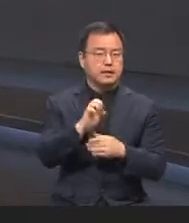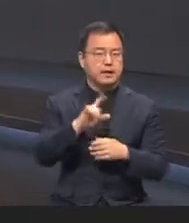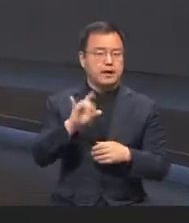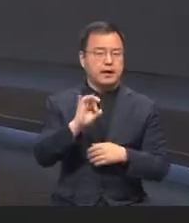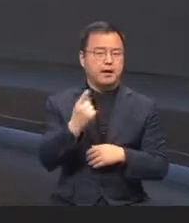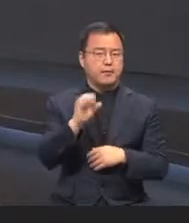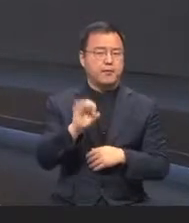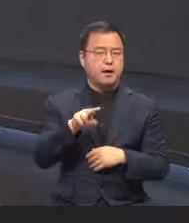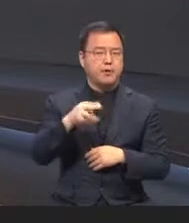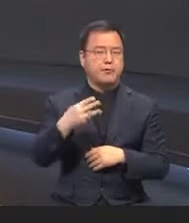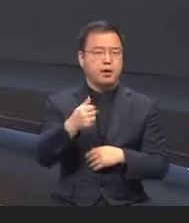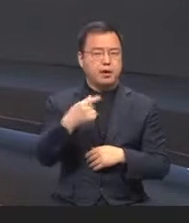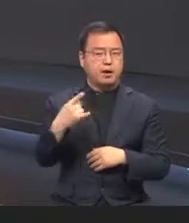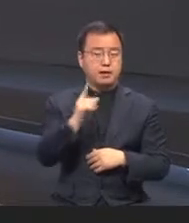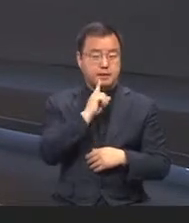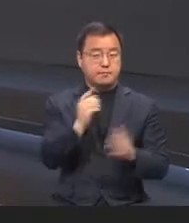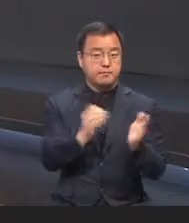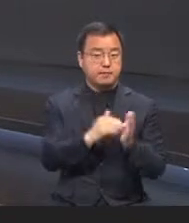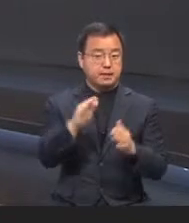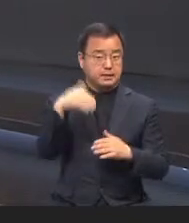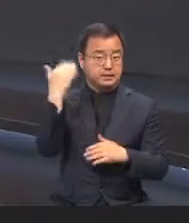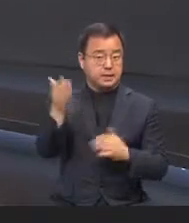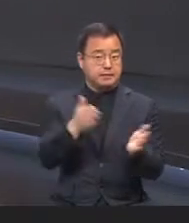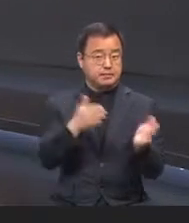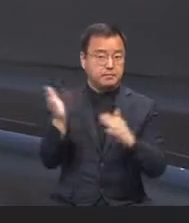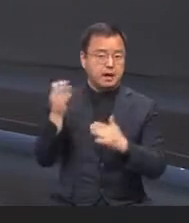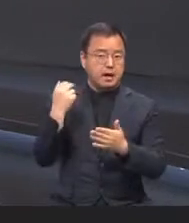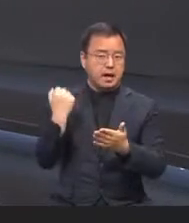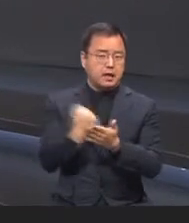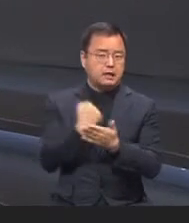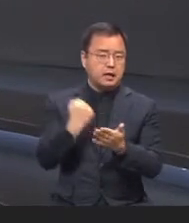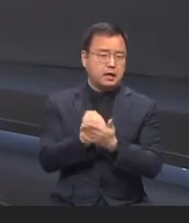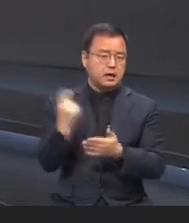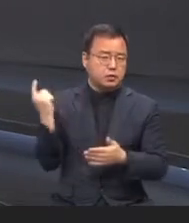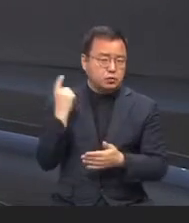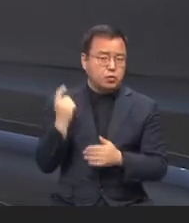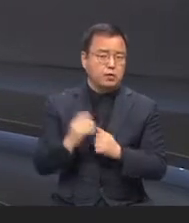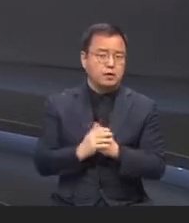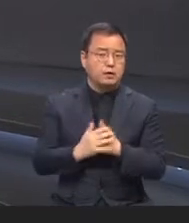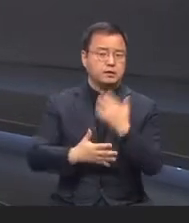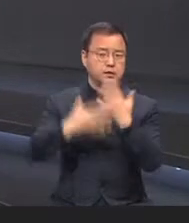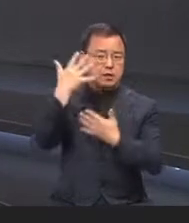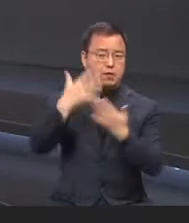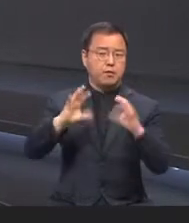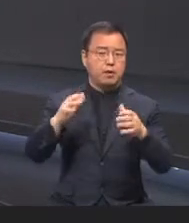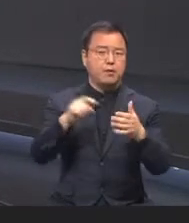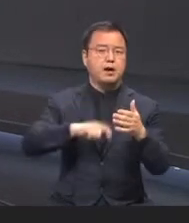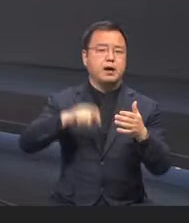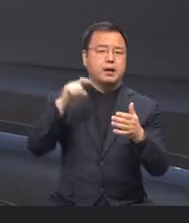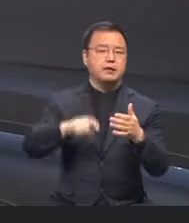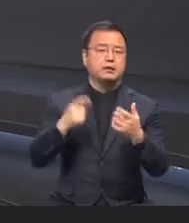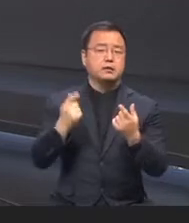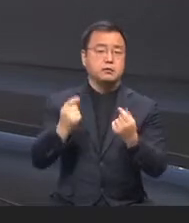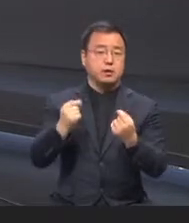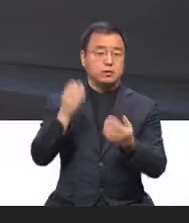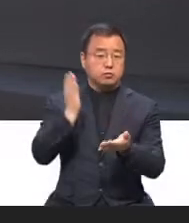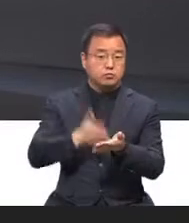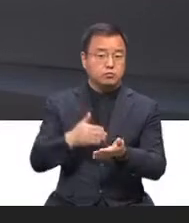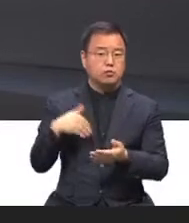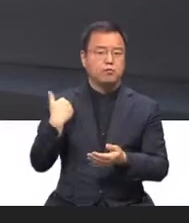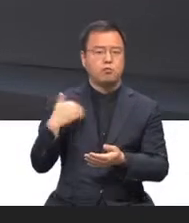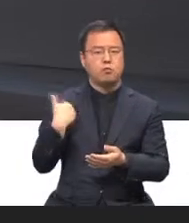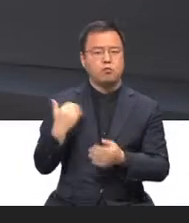같구요 자 다음 내게 해 볼텐데 굉장히 안타까운 소식입니다 뭐 영화계 1 회사는 이 소식을 모를 수가 없죠